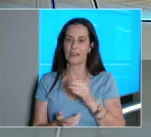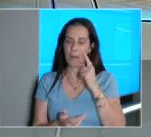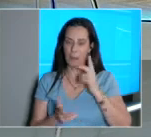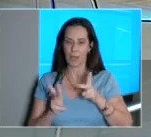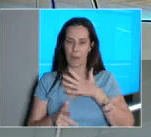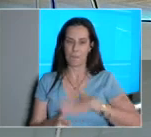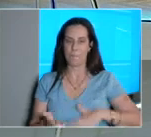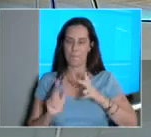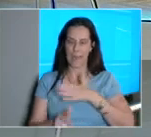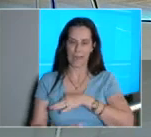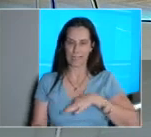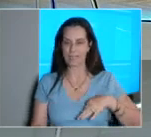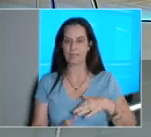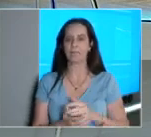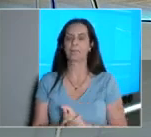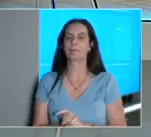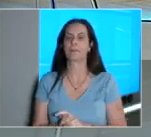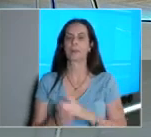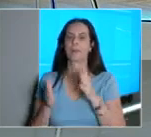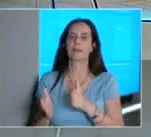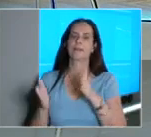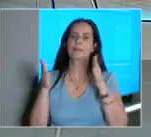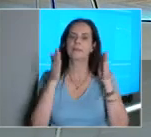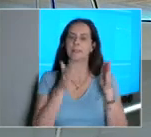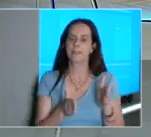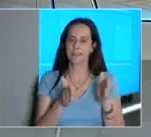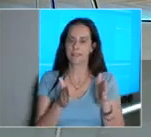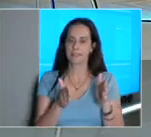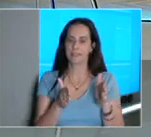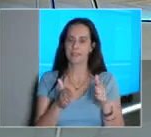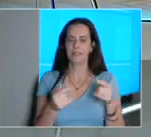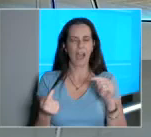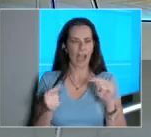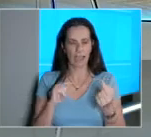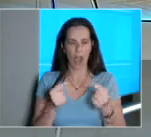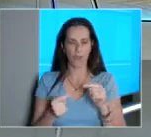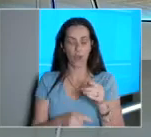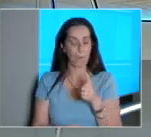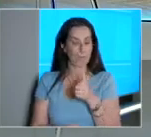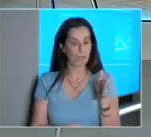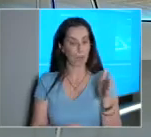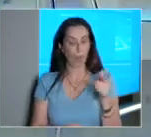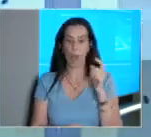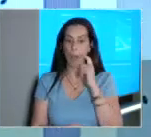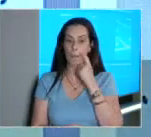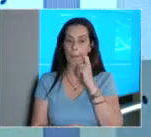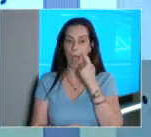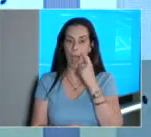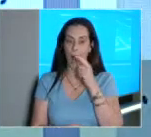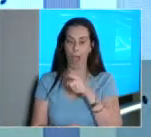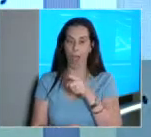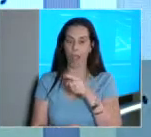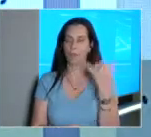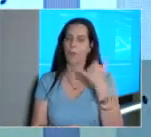על החוצה, הבנו שזו תמר זנדברג. והנה הקריקטורה שמדברת על הקרבות בשמאל. אהוד ברק,